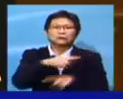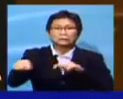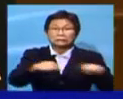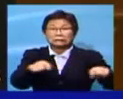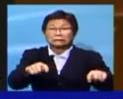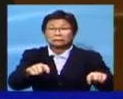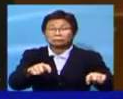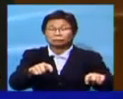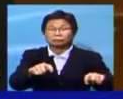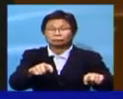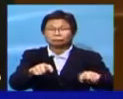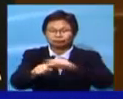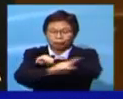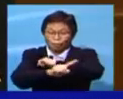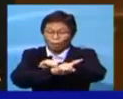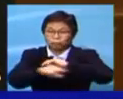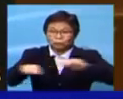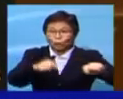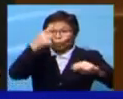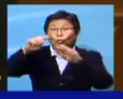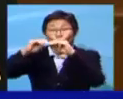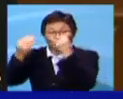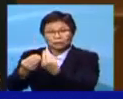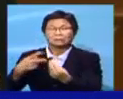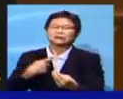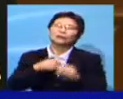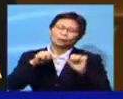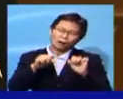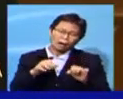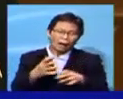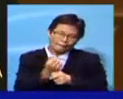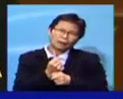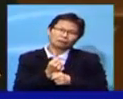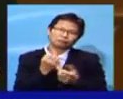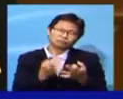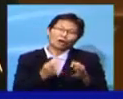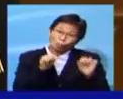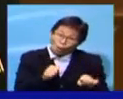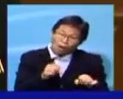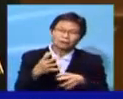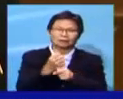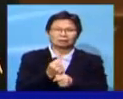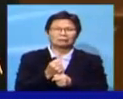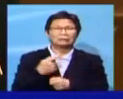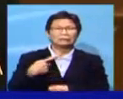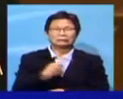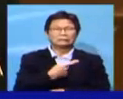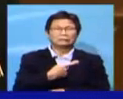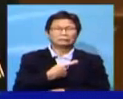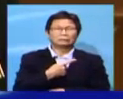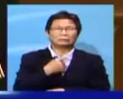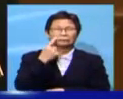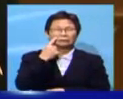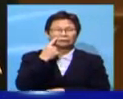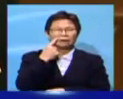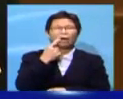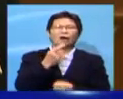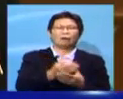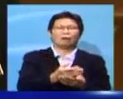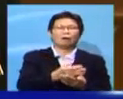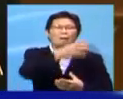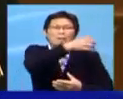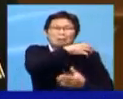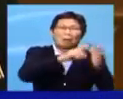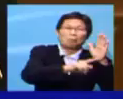yang kita boleh ambil tindakan untuk masyarakat kita ambil tindakan so kita tidak memandang sebenarnya kes tu berprofit tinggi